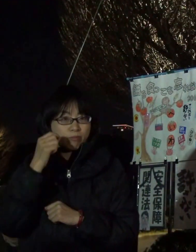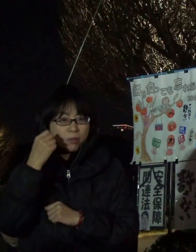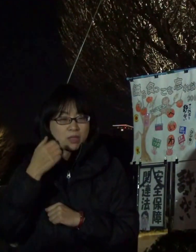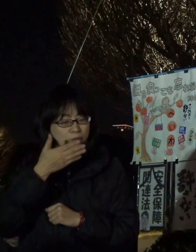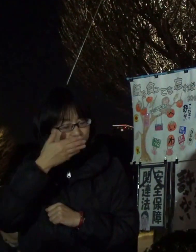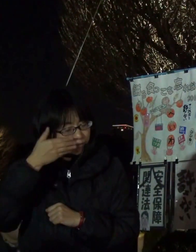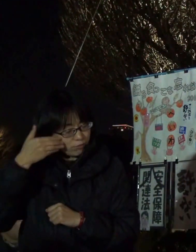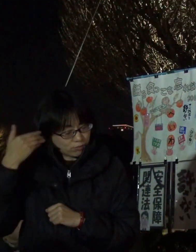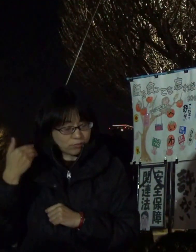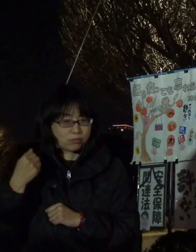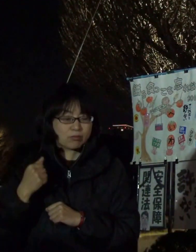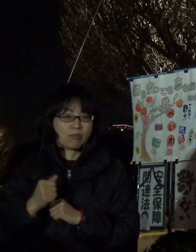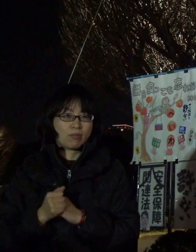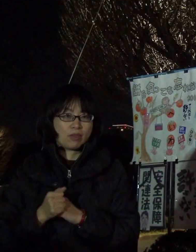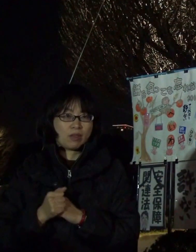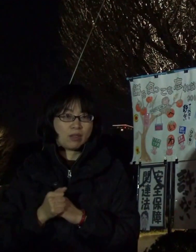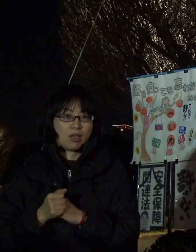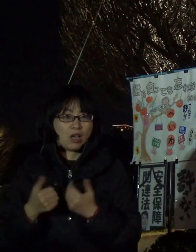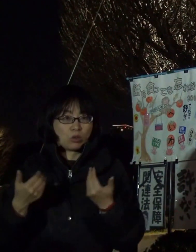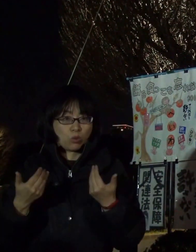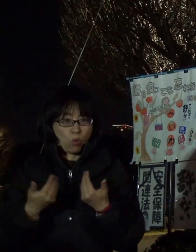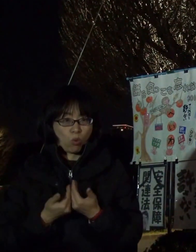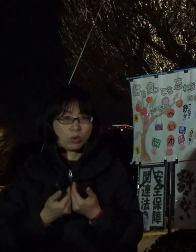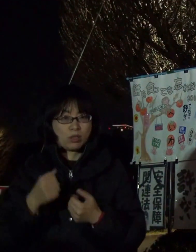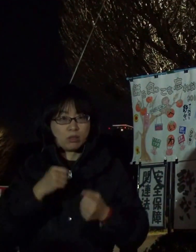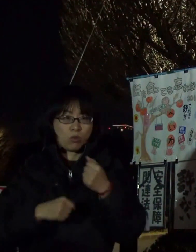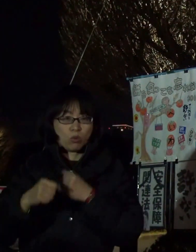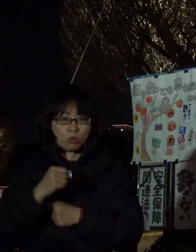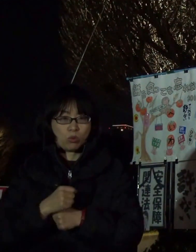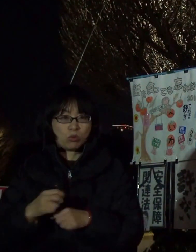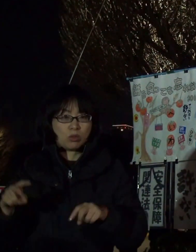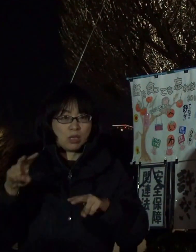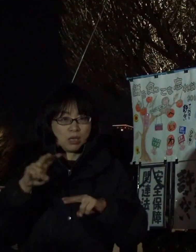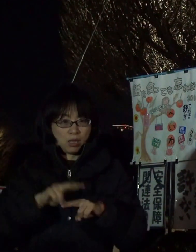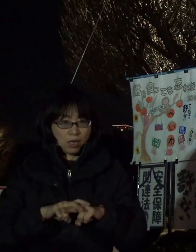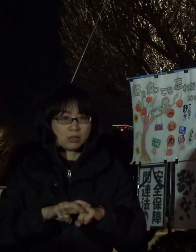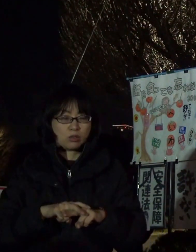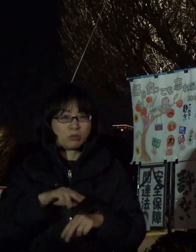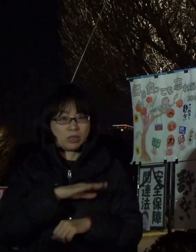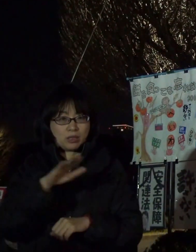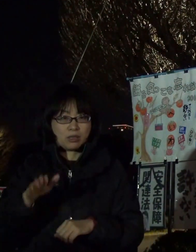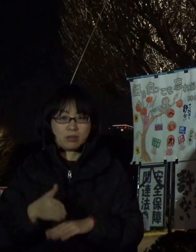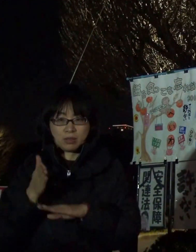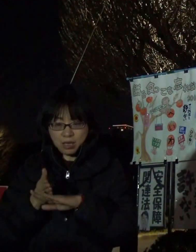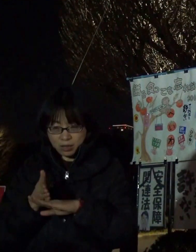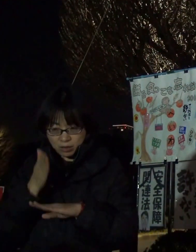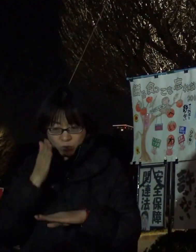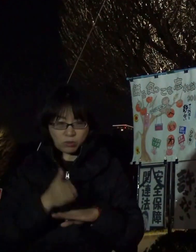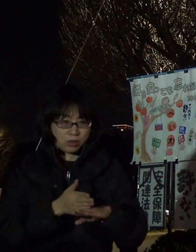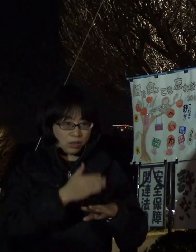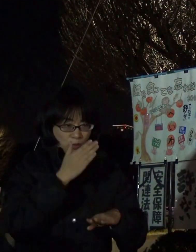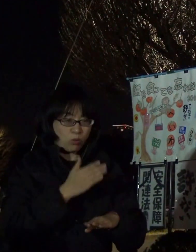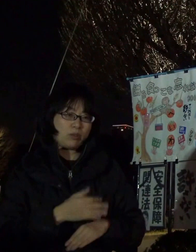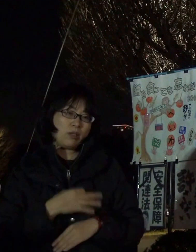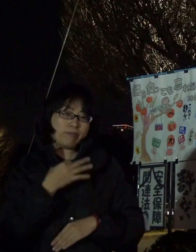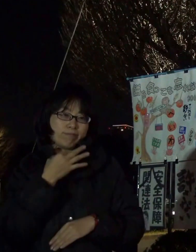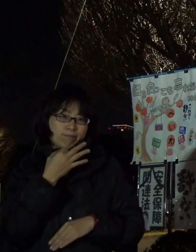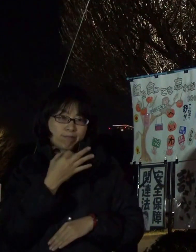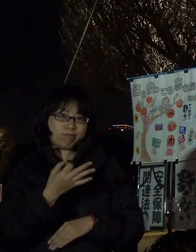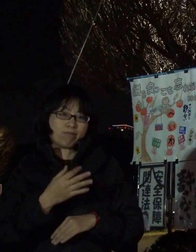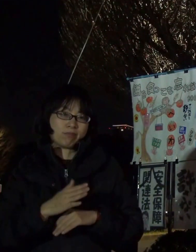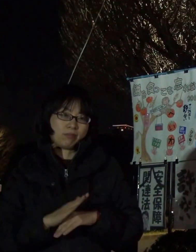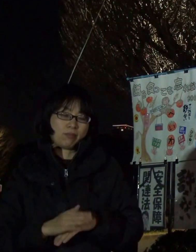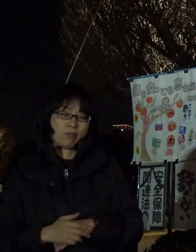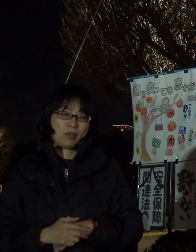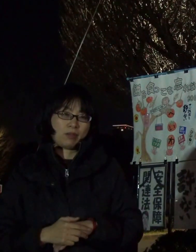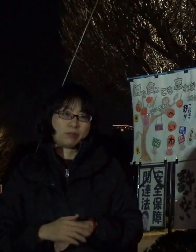ね、抗議行動の参加者にありがとうって声をかけたんだそうです。そしてその